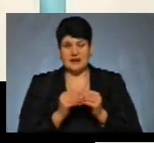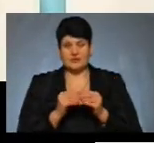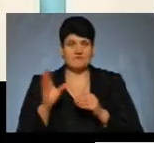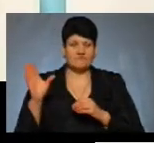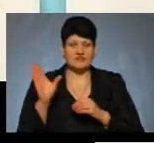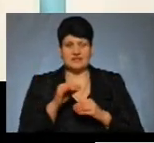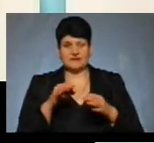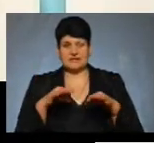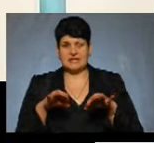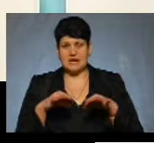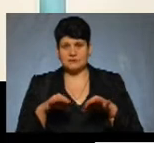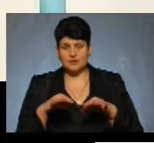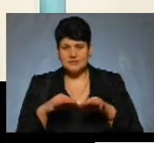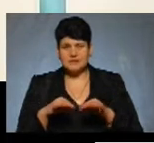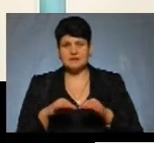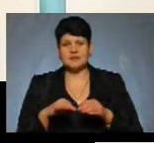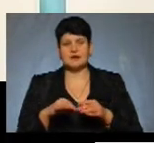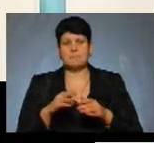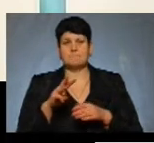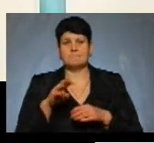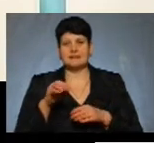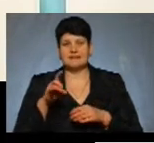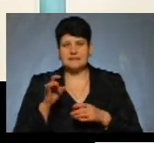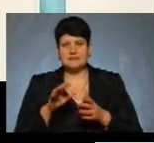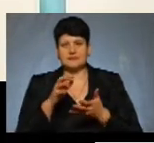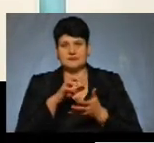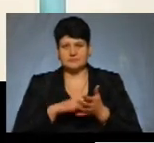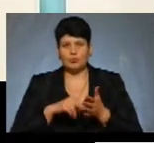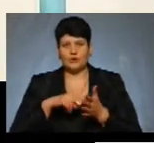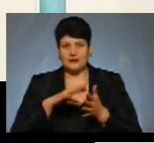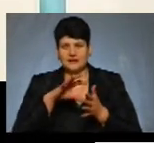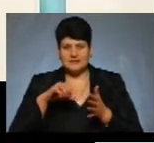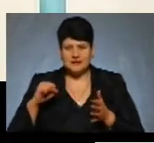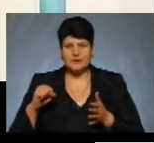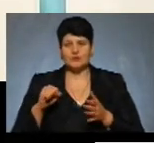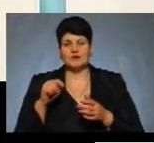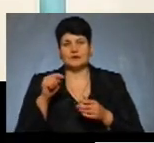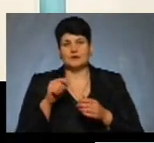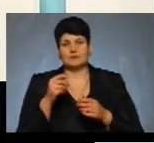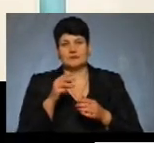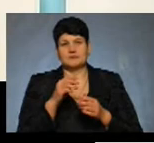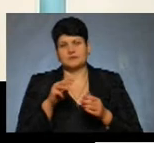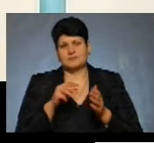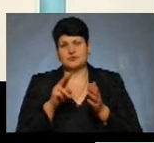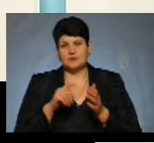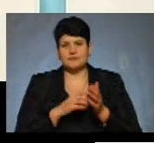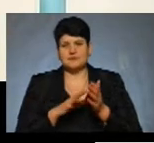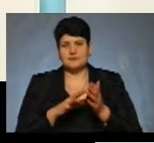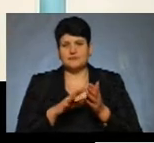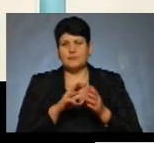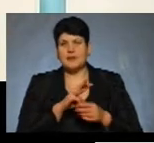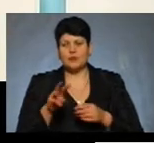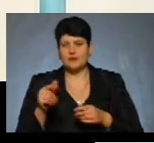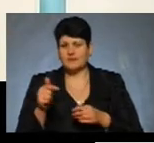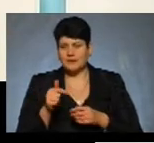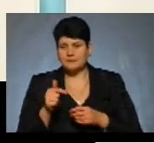транспортні засоби стягнуто Тернопільською митницею 170 мільйонів гривень, які перераховано до загального бюджету. Якщо брати